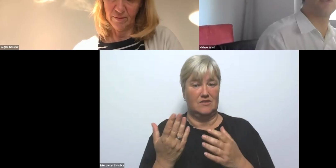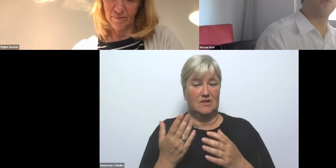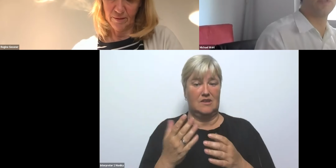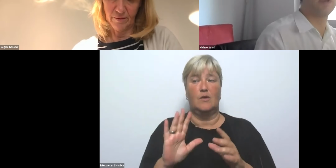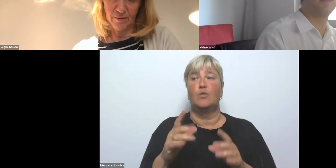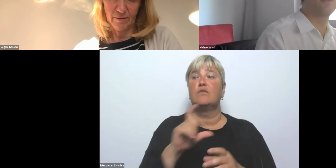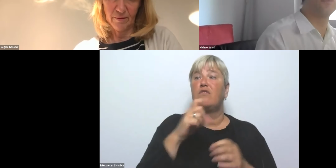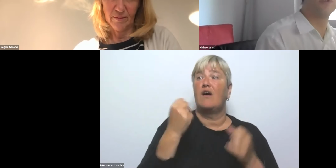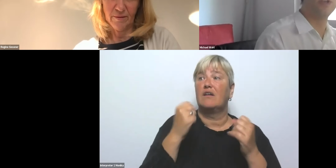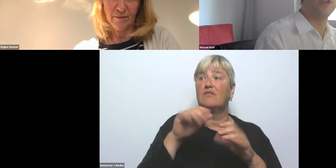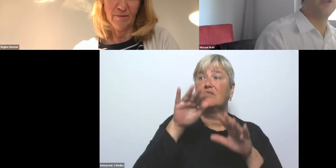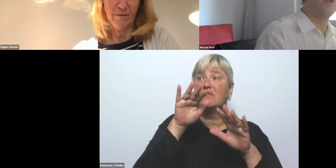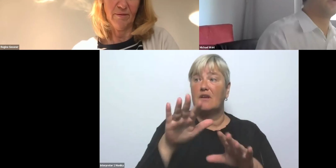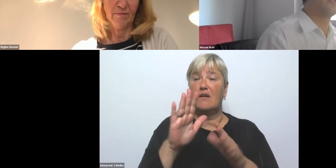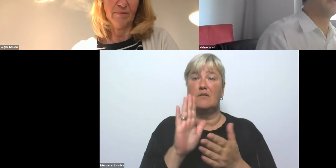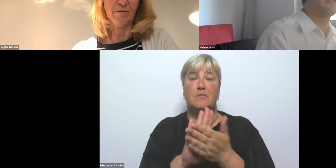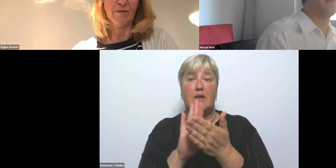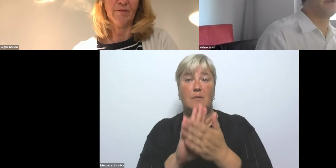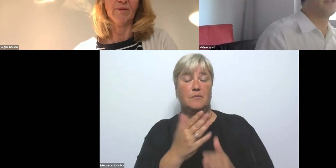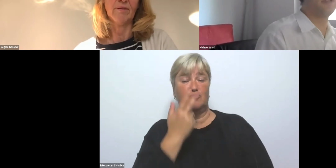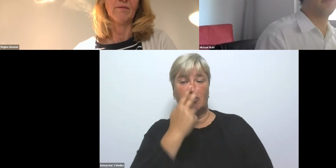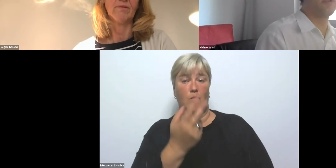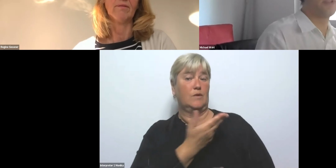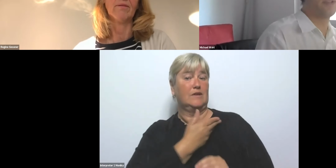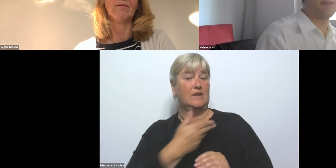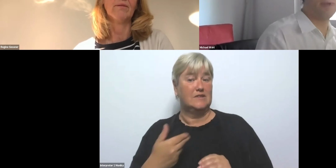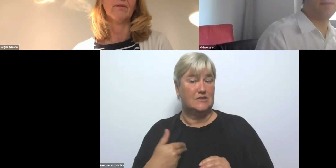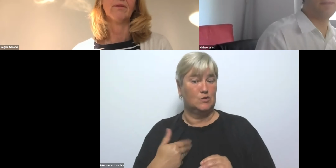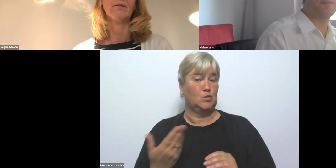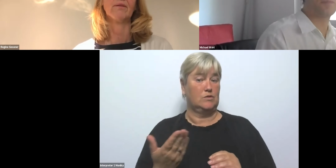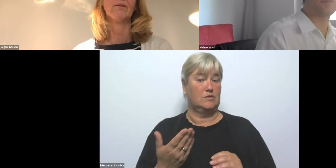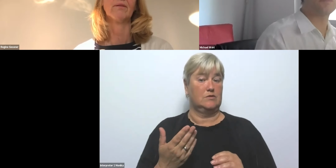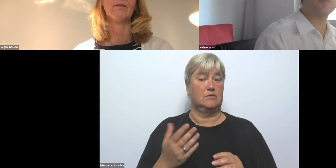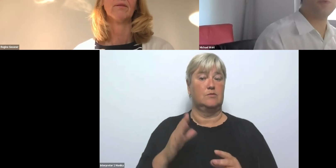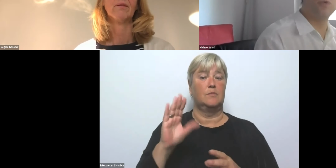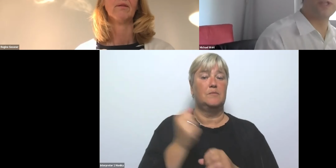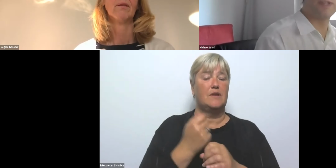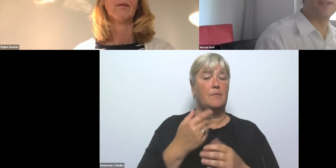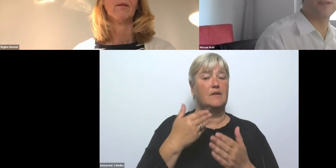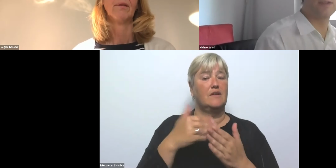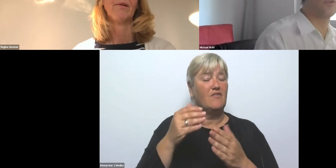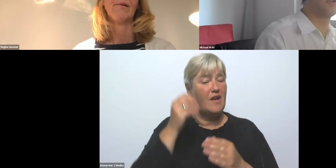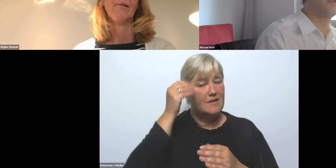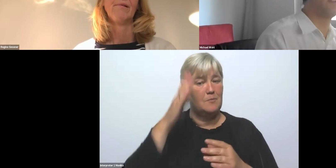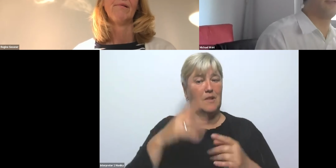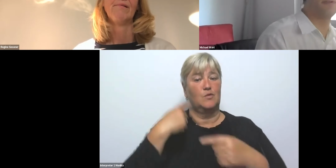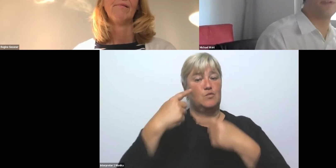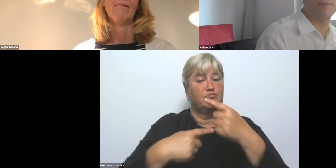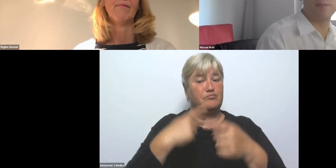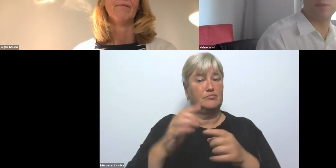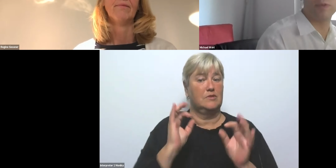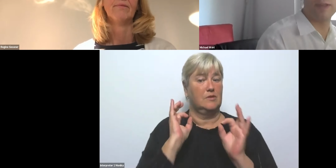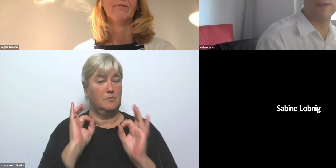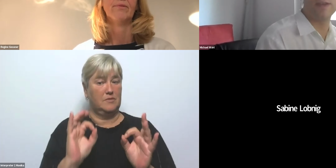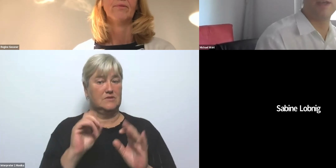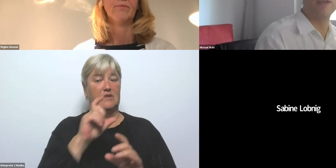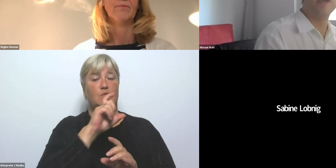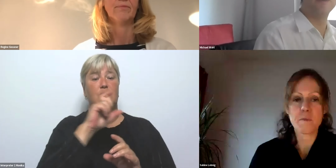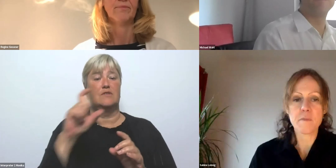Fachkräften in Gesundheitsprävention und in Mitarbeiter, die am Puls der Zeit bleiben. Und das Letzte noch auf der Ebene Thema der